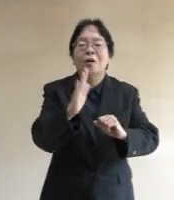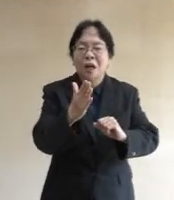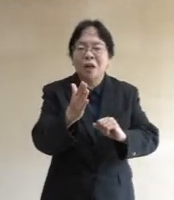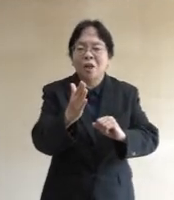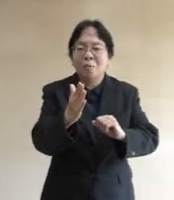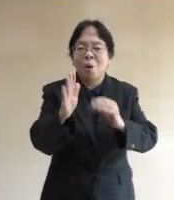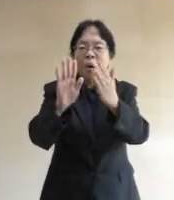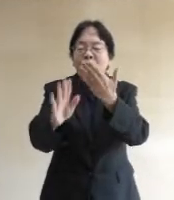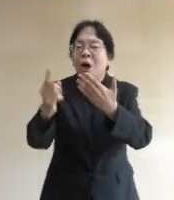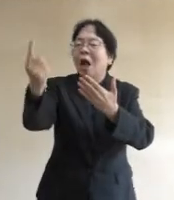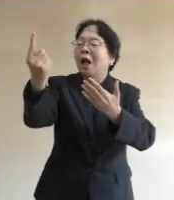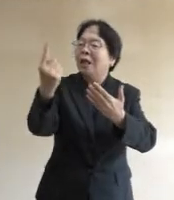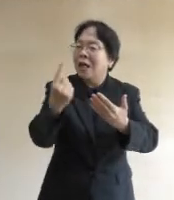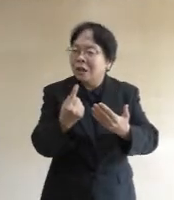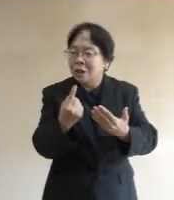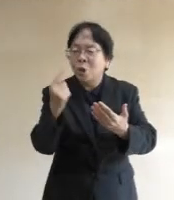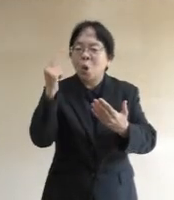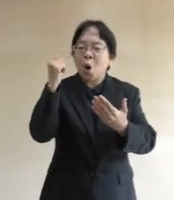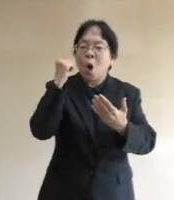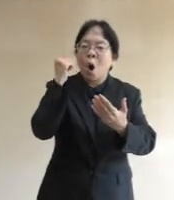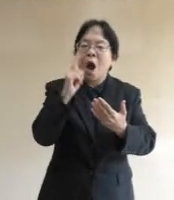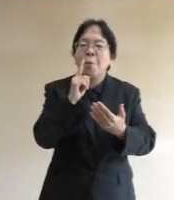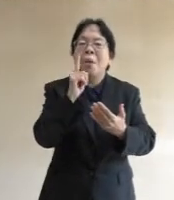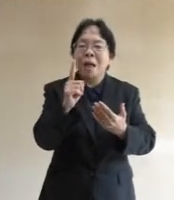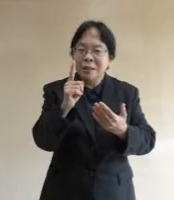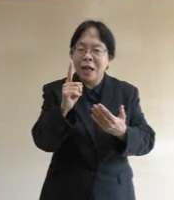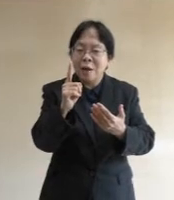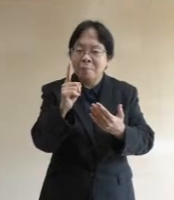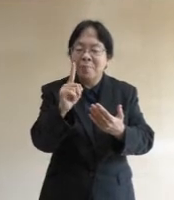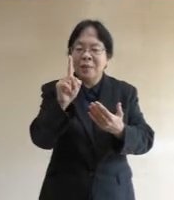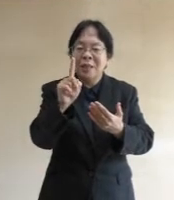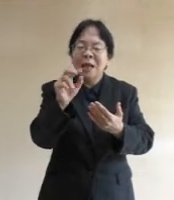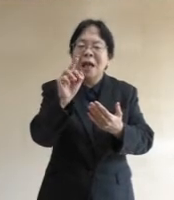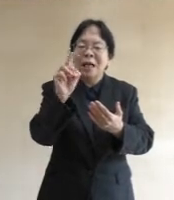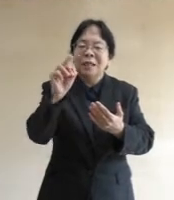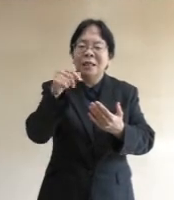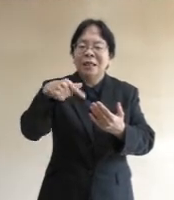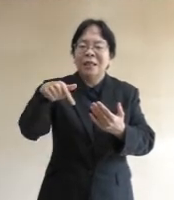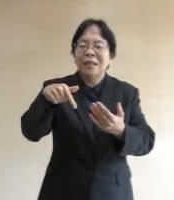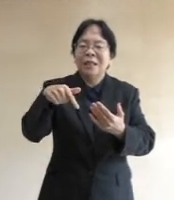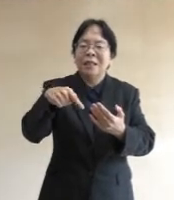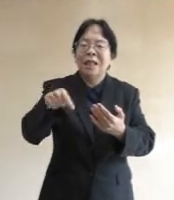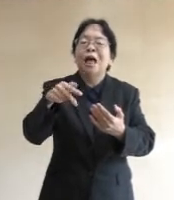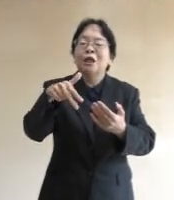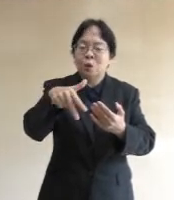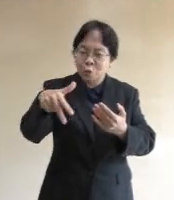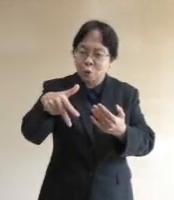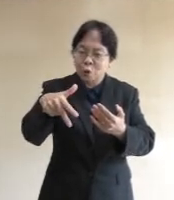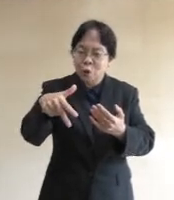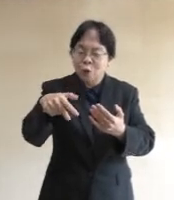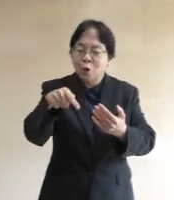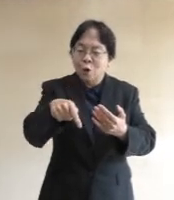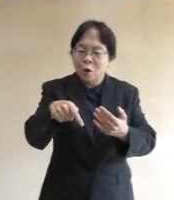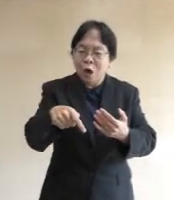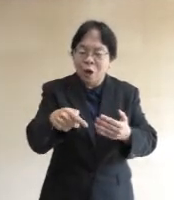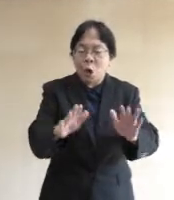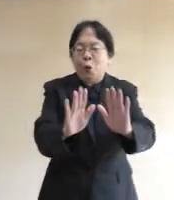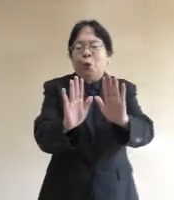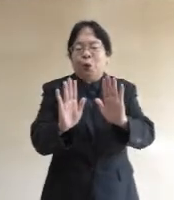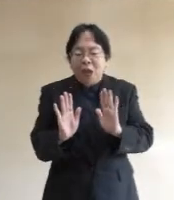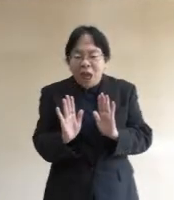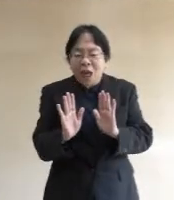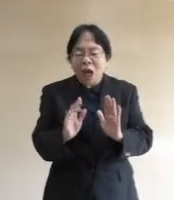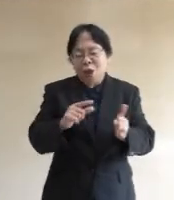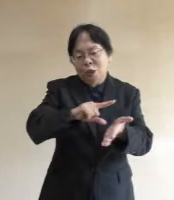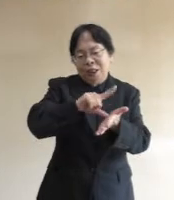まあ、目線だとかセンスとか感覚みたいなものも入れながら、それを受け入れる地域